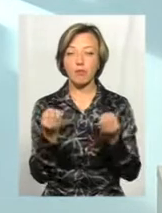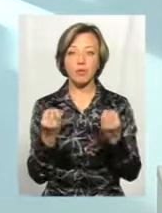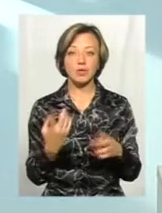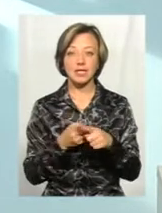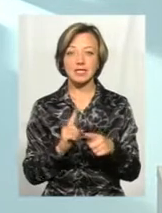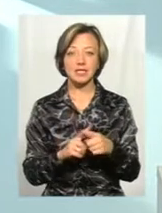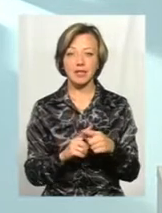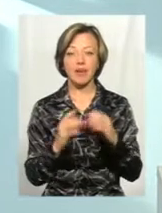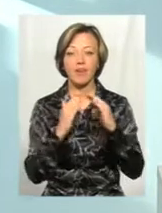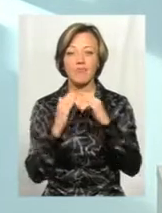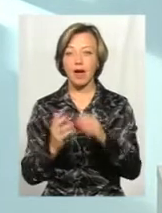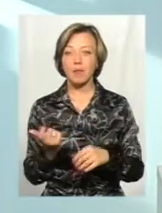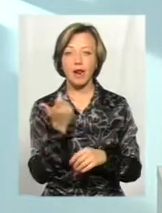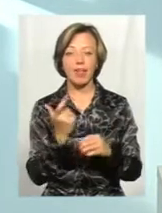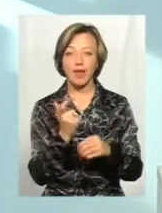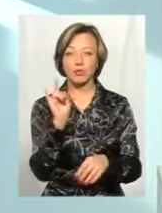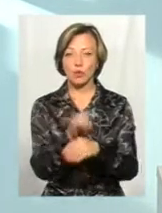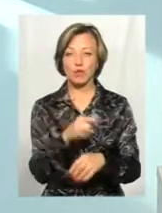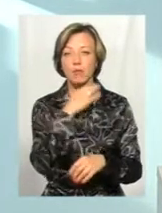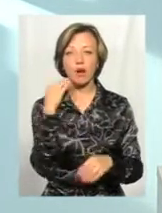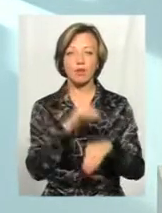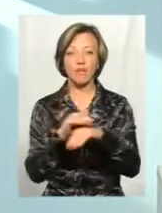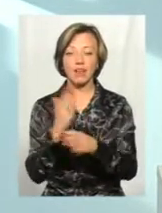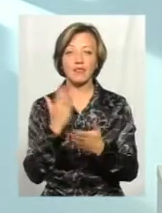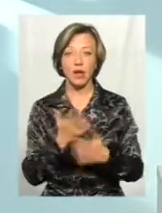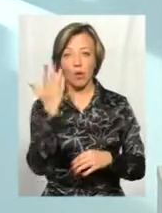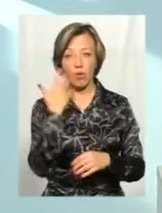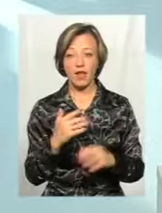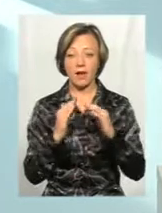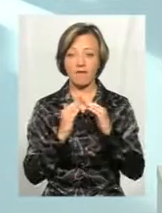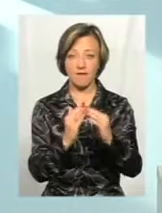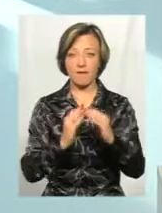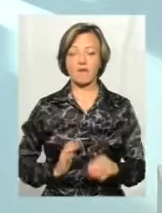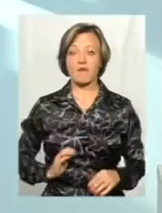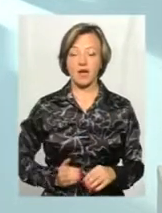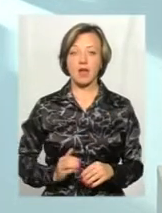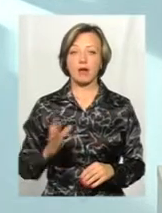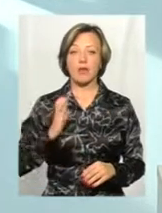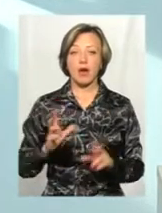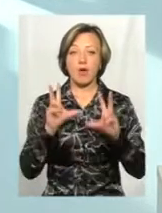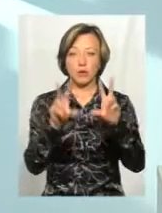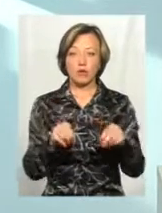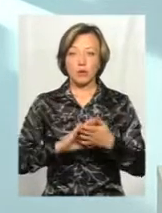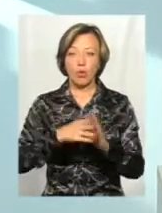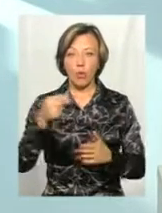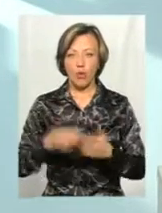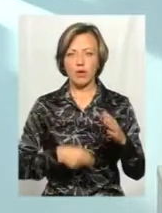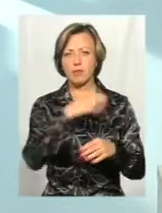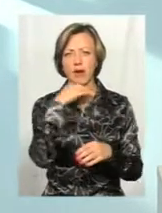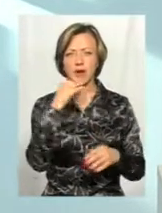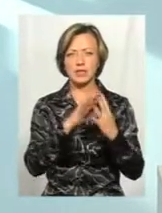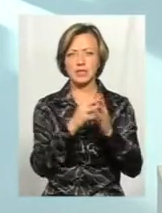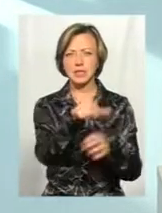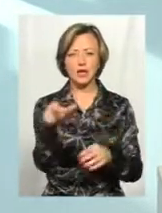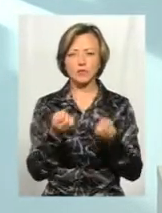ці фермери не здурили. Оскільки ми сьогодні маємо багато фактів, коли фермер приїжджає, обіцяє укласти договір, багато селян його